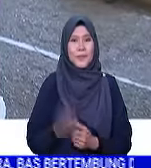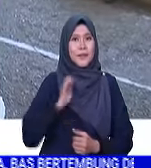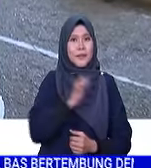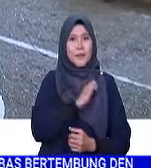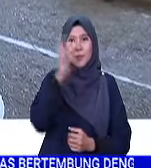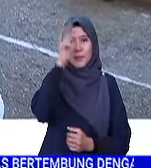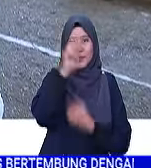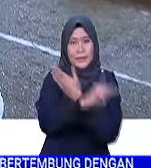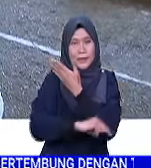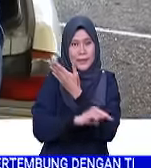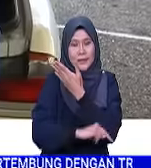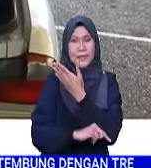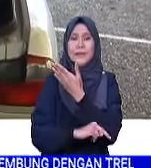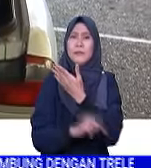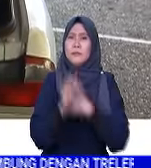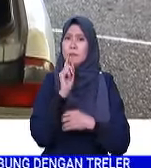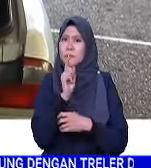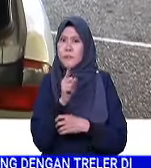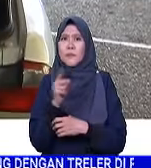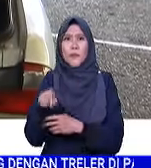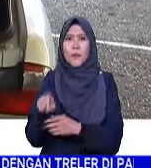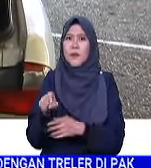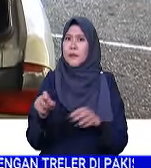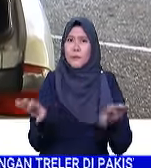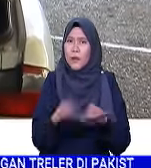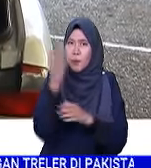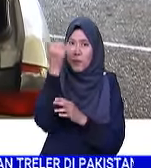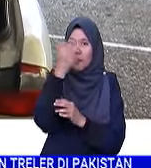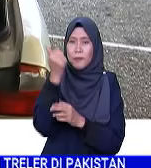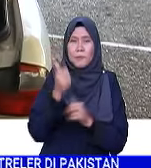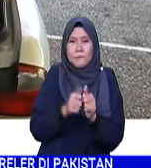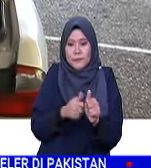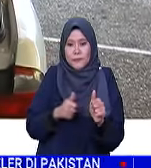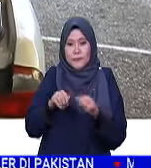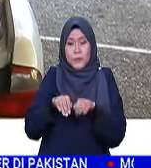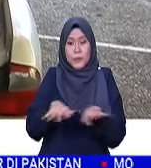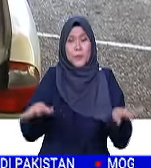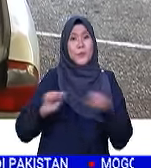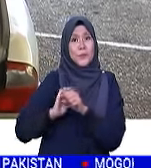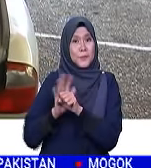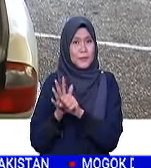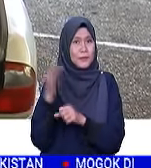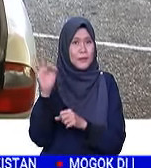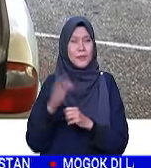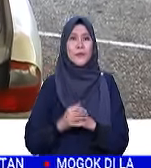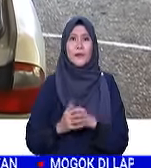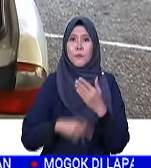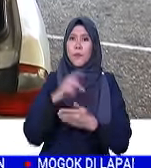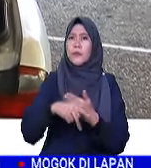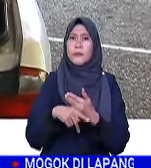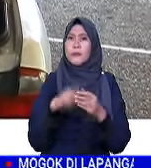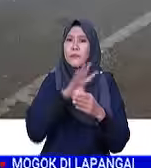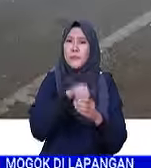Esko Kerajaan Negeri Siti Berani Yahya mengakui keperluan dibuat bagi mengekang penularan pandemik COVID-19. Program hanya